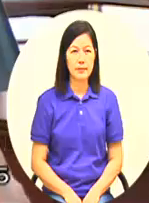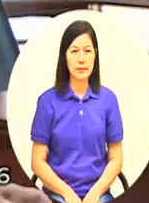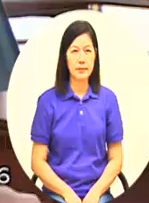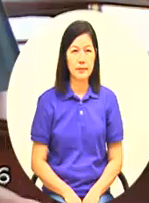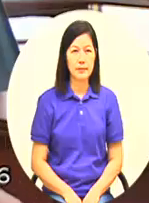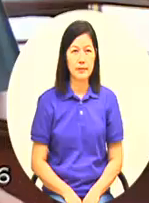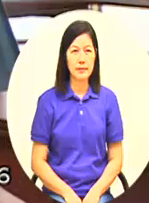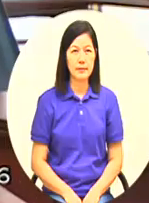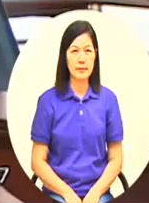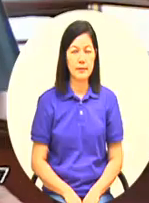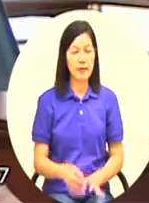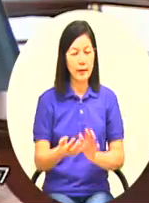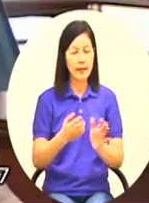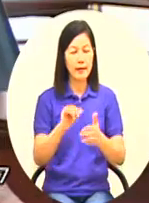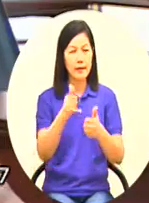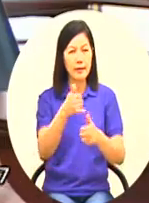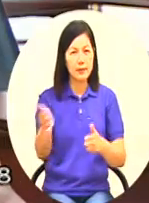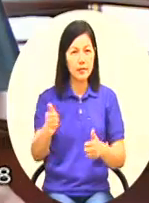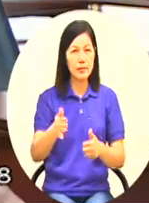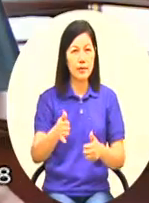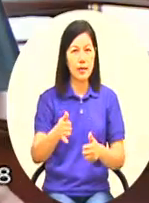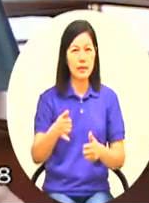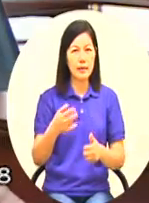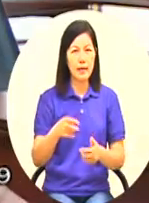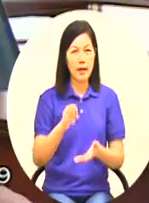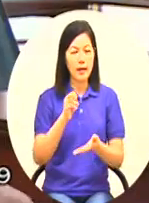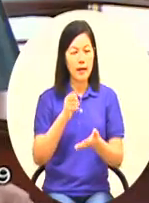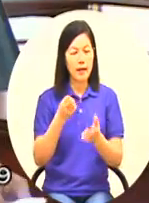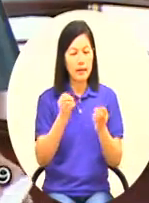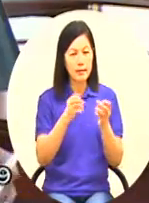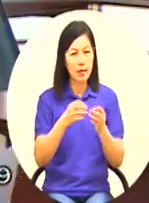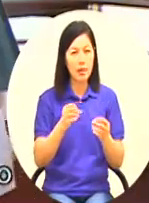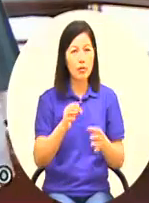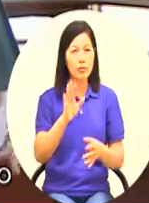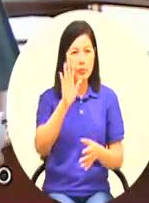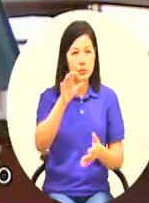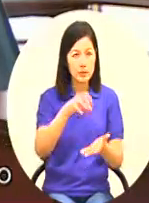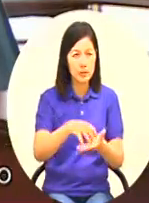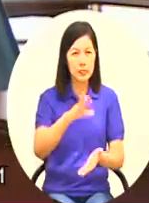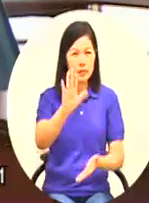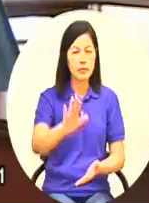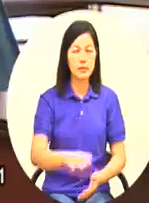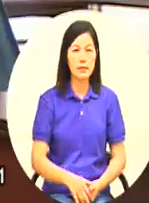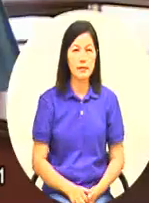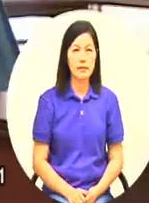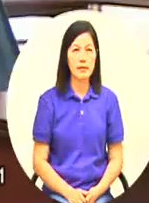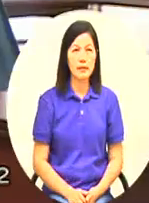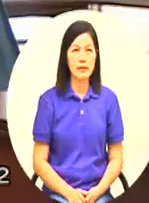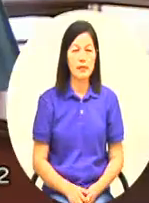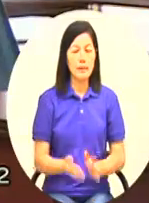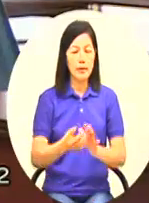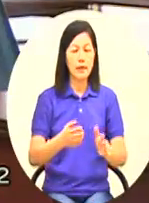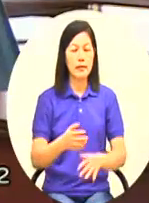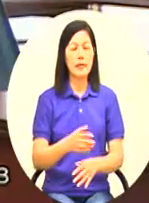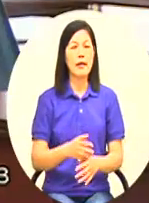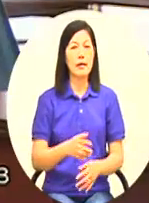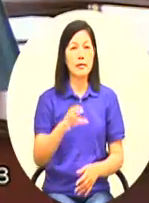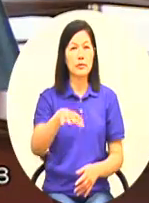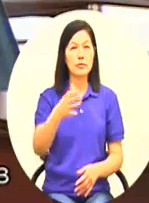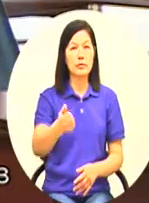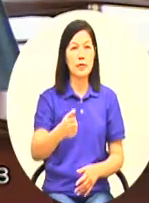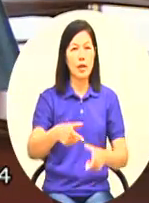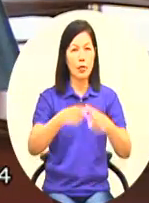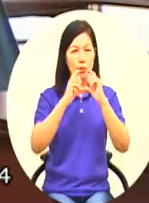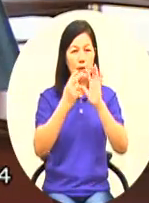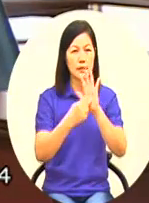吼，伊个疑问对不对吼？有过证实过啊，我懂嘛，证实过啊。但是咧，他如果咱个局长也回答到一件代志，监视器